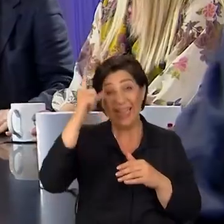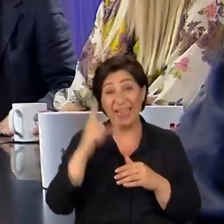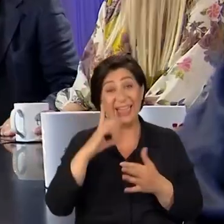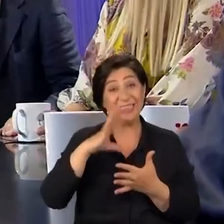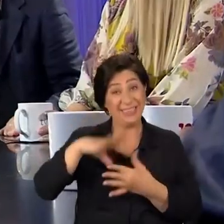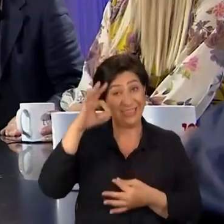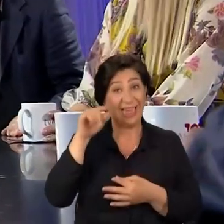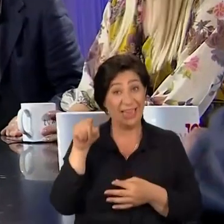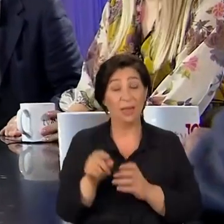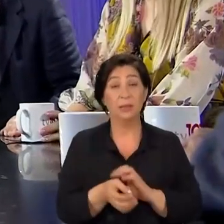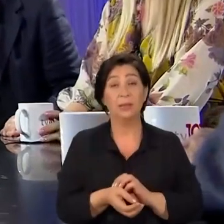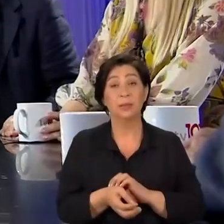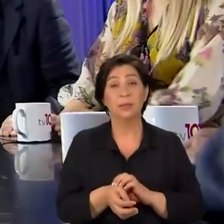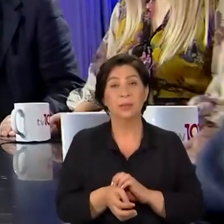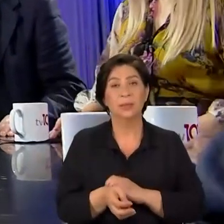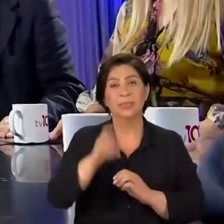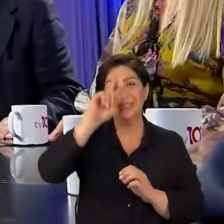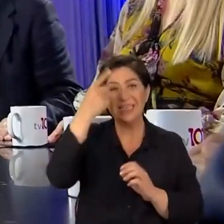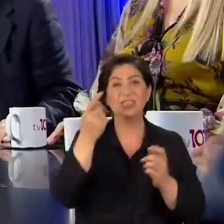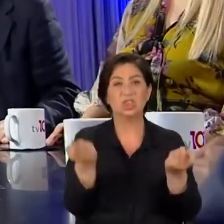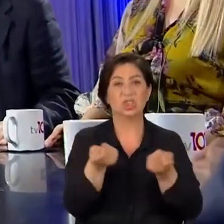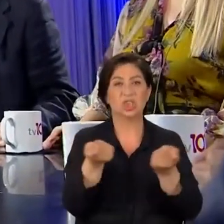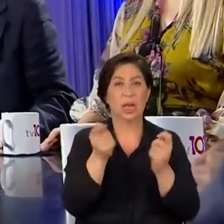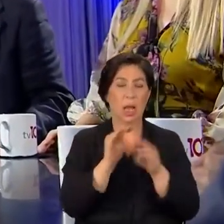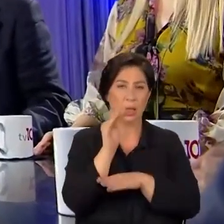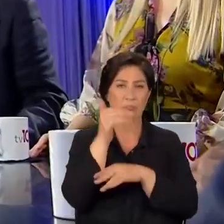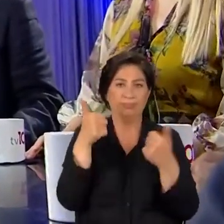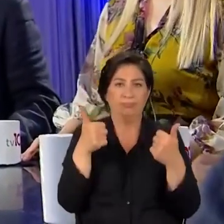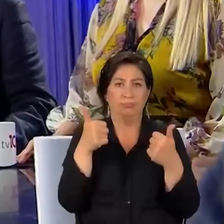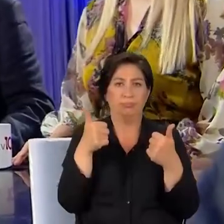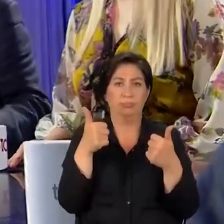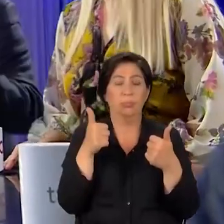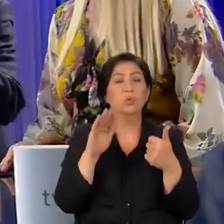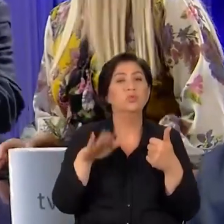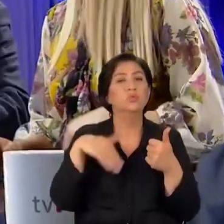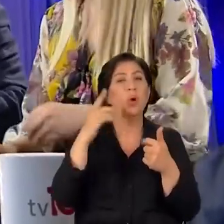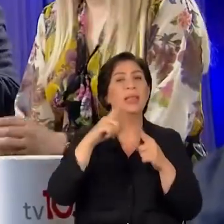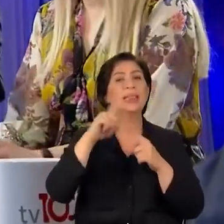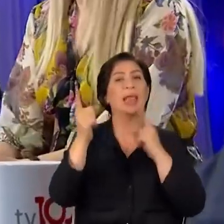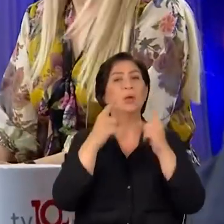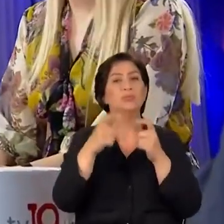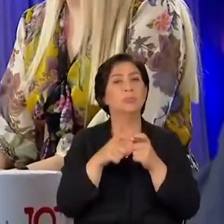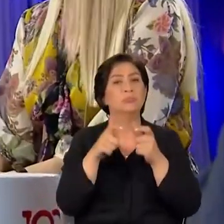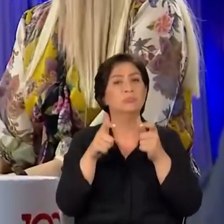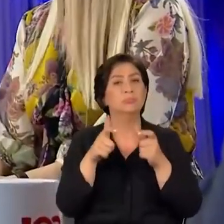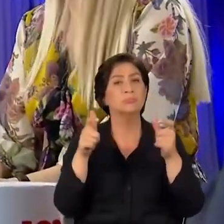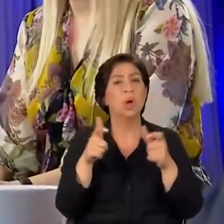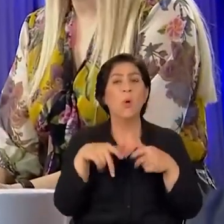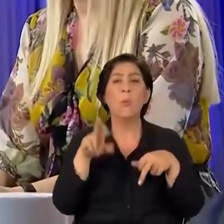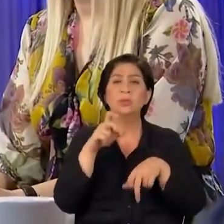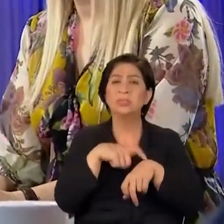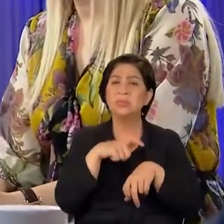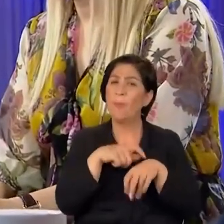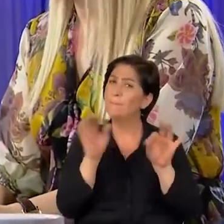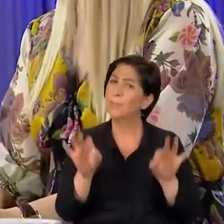insanlar sadece çalışarak hayatta kalıyordu. Fakat sonra teknolojinin gelişmesiyle birlikte boş zaman kavramı